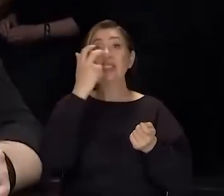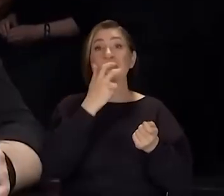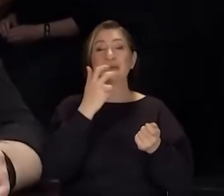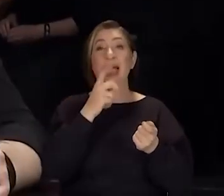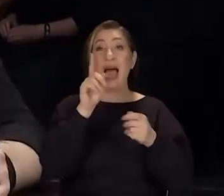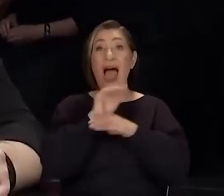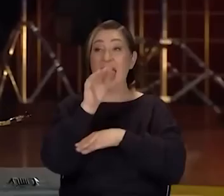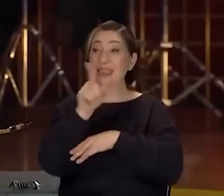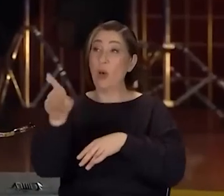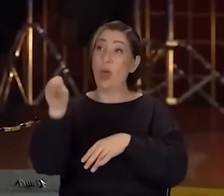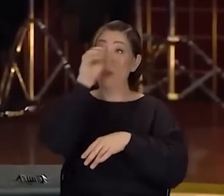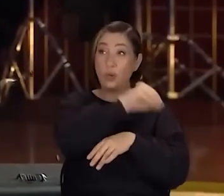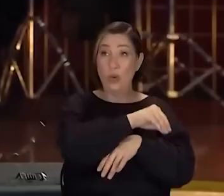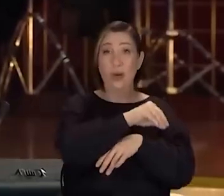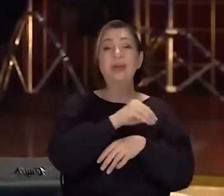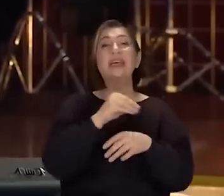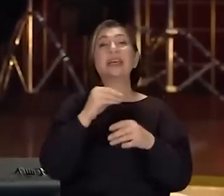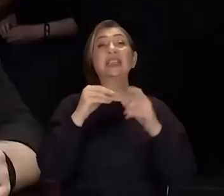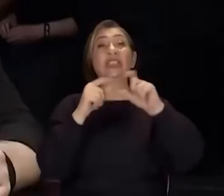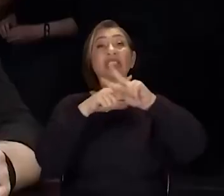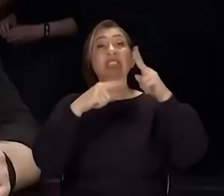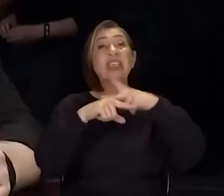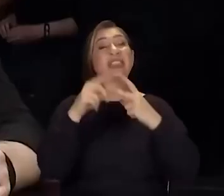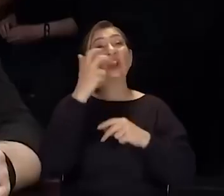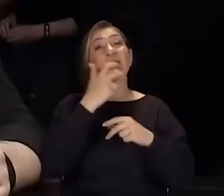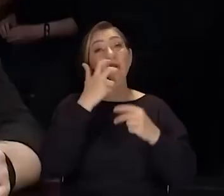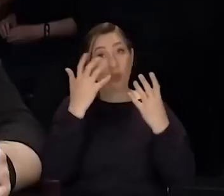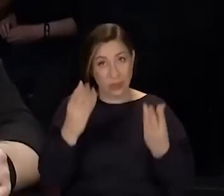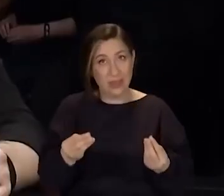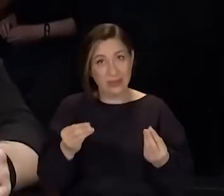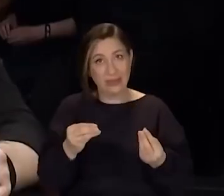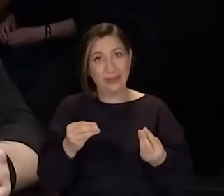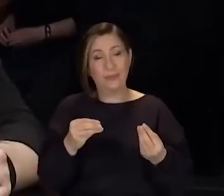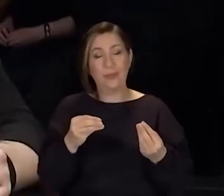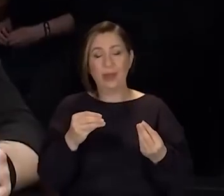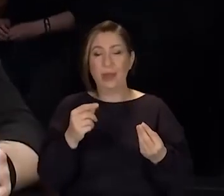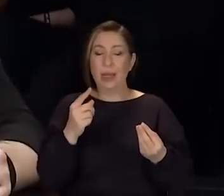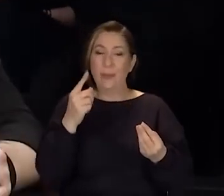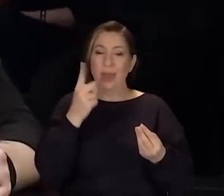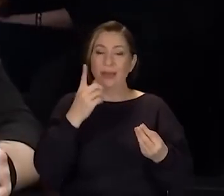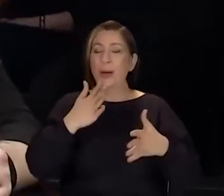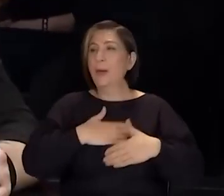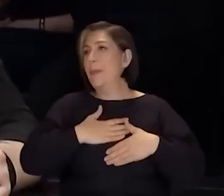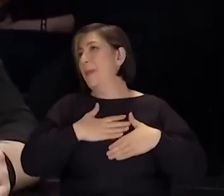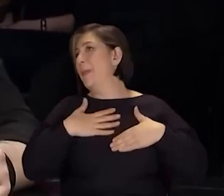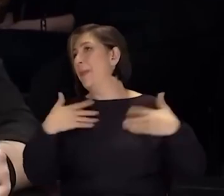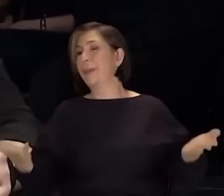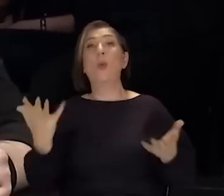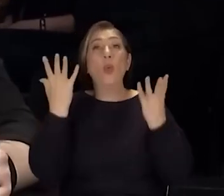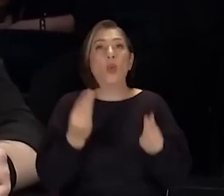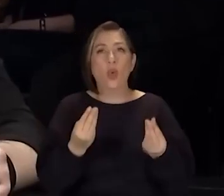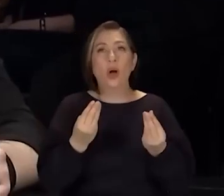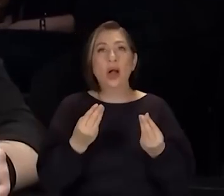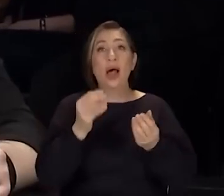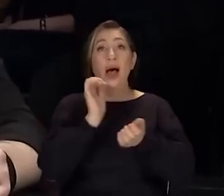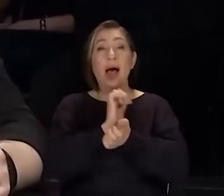şarkıcılık. Hayat seni oraya getiriyor. Çünkü caz şarkıcısı olursanız ve işte bir yerde yıldığınız zaman oluyor. Yani